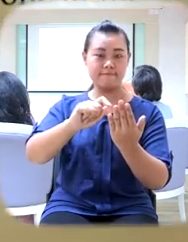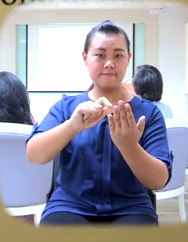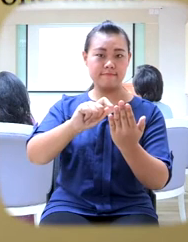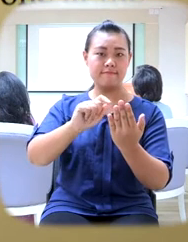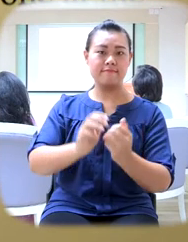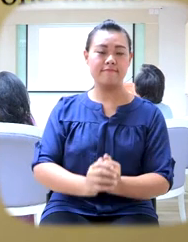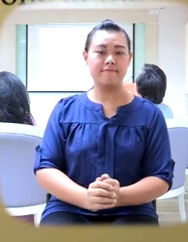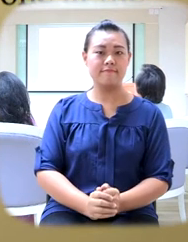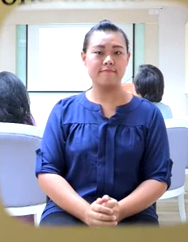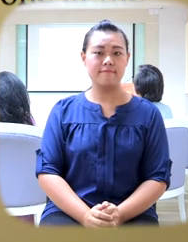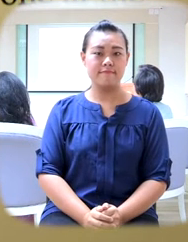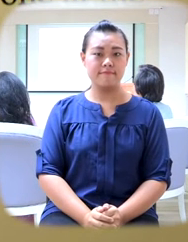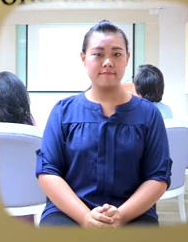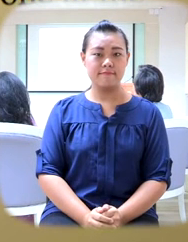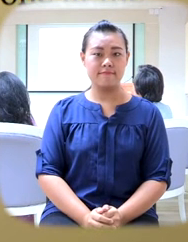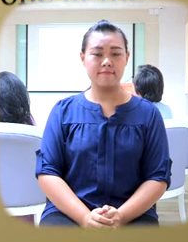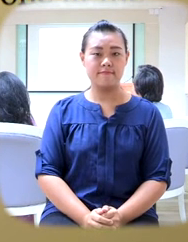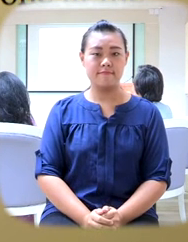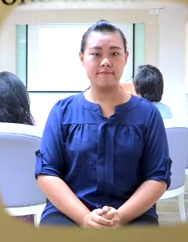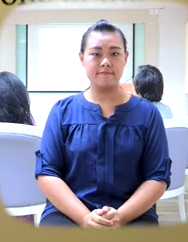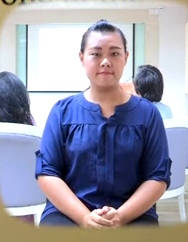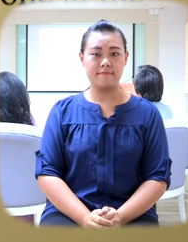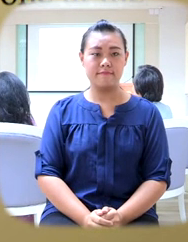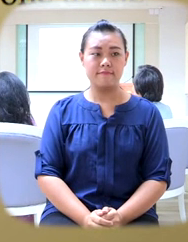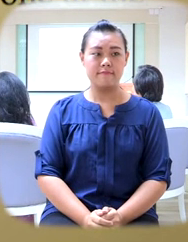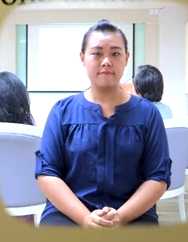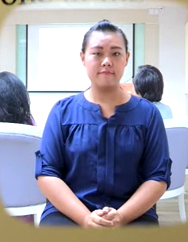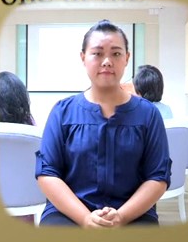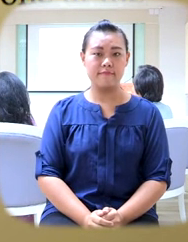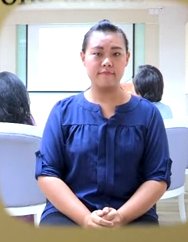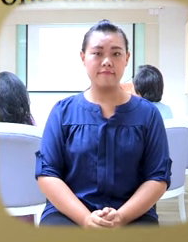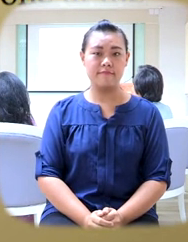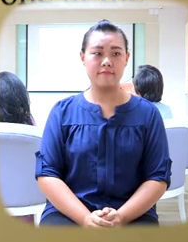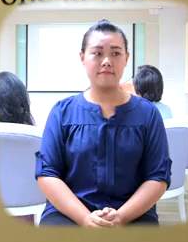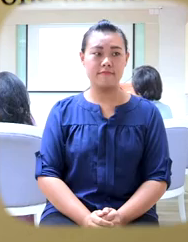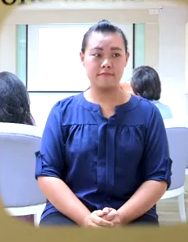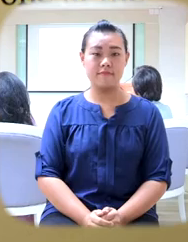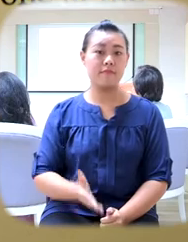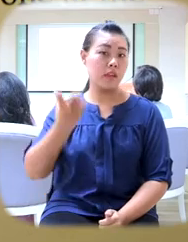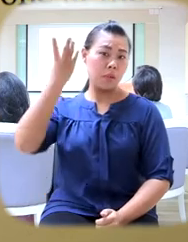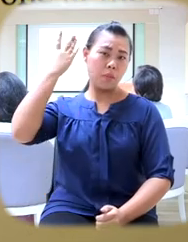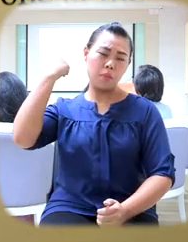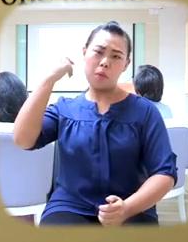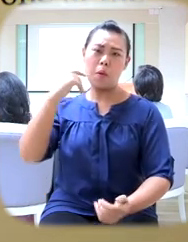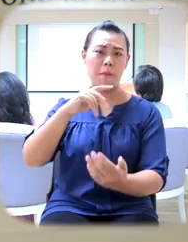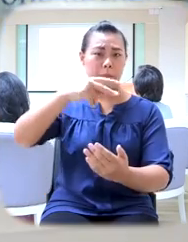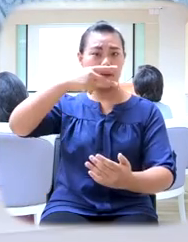ฉบับที่เป็นโรมันแล้วนะฮะยังไม่ได้มีการตรวจสอบกับฉบับที่เป็นอักษรขอมดั้งเดิมจริง